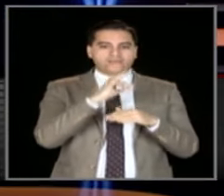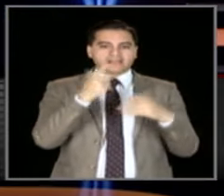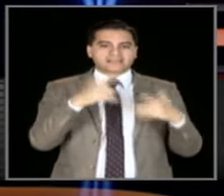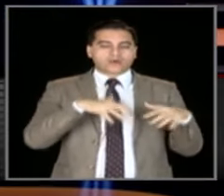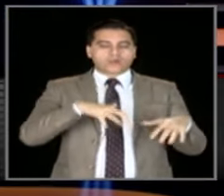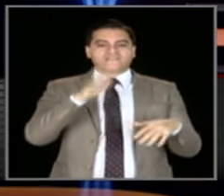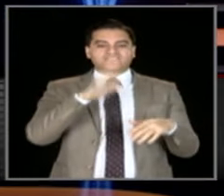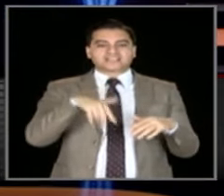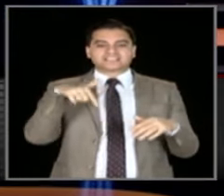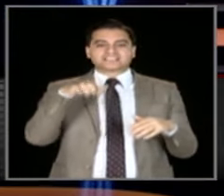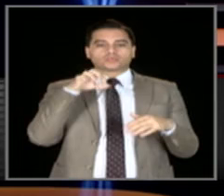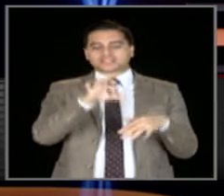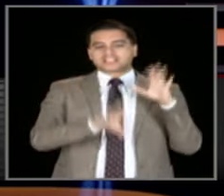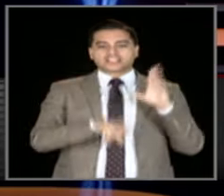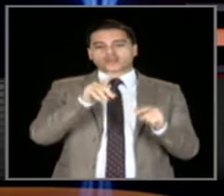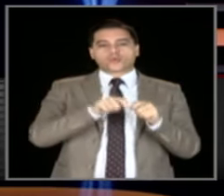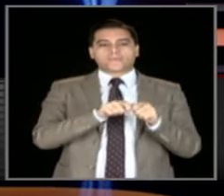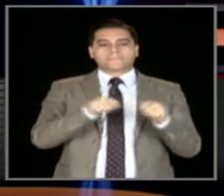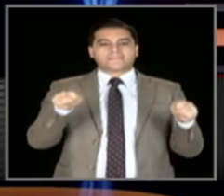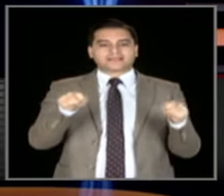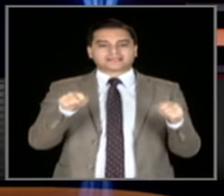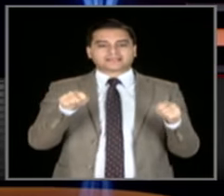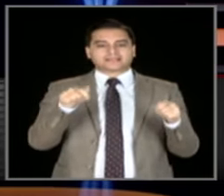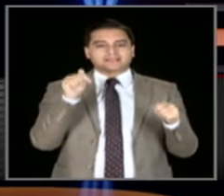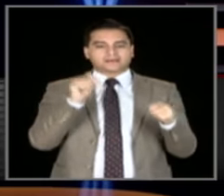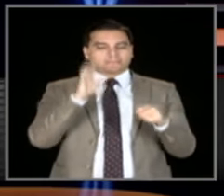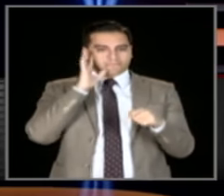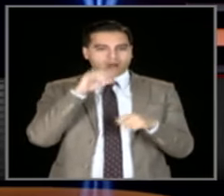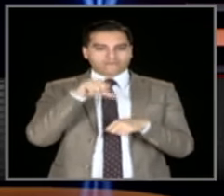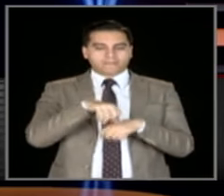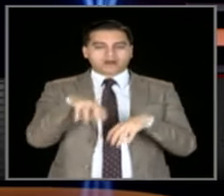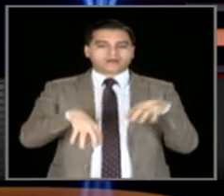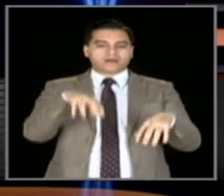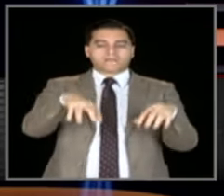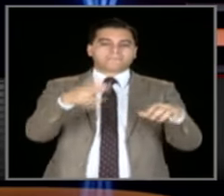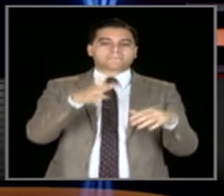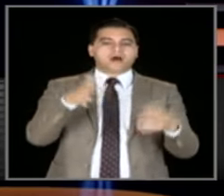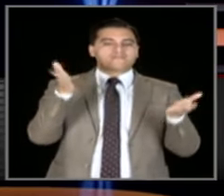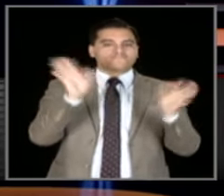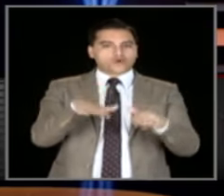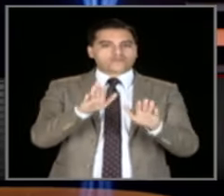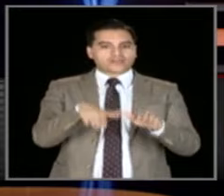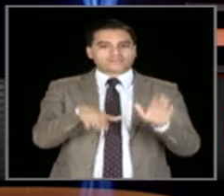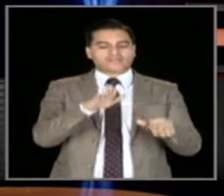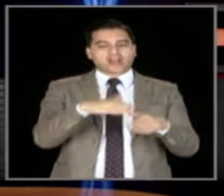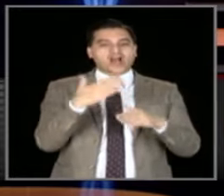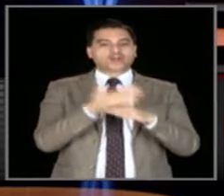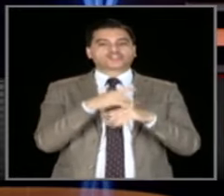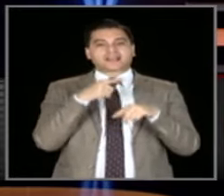فيها 96 كيلومتر من القنوات المائية. عشان